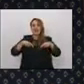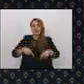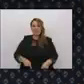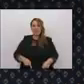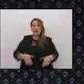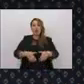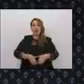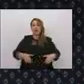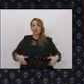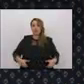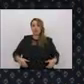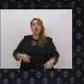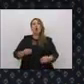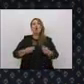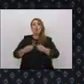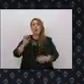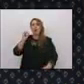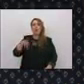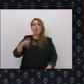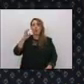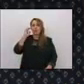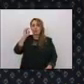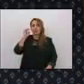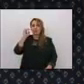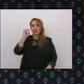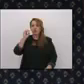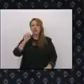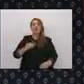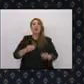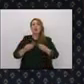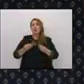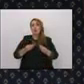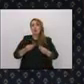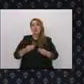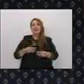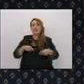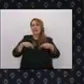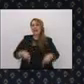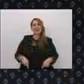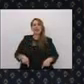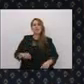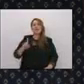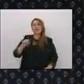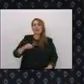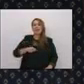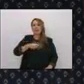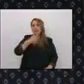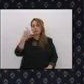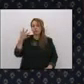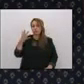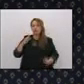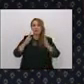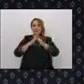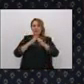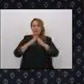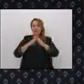ومكاتب الترقية والتسيير العقاري والمؤسسات والهيئات والأجهزة العمومية، فإن عدد السكنات المتنازل عنها إلى